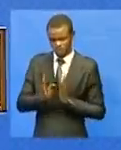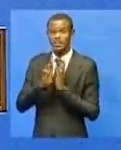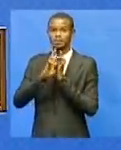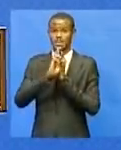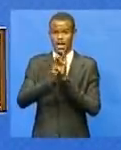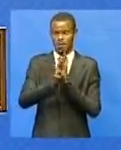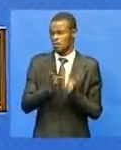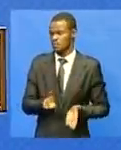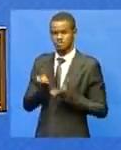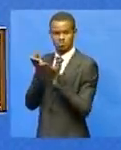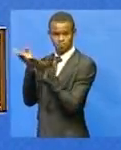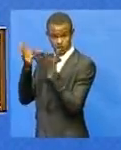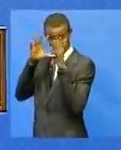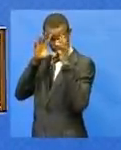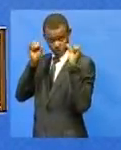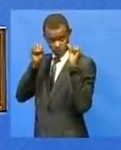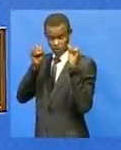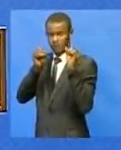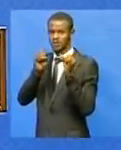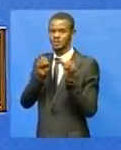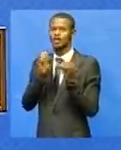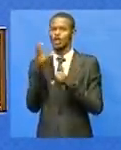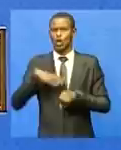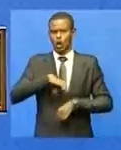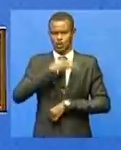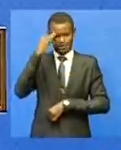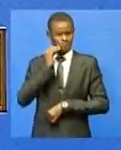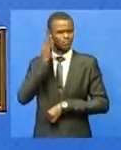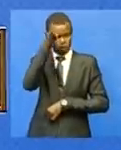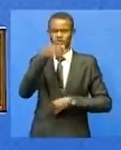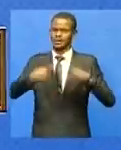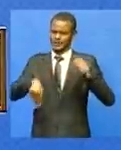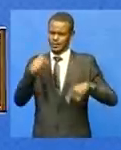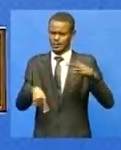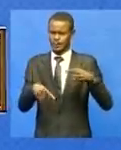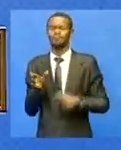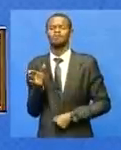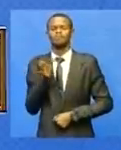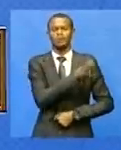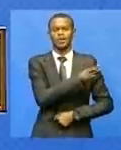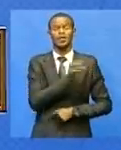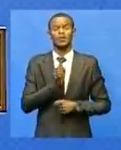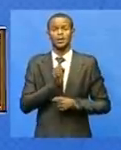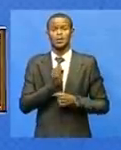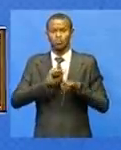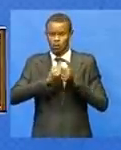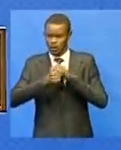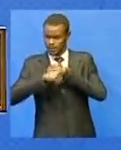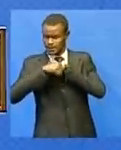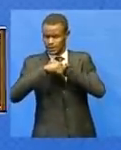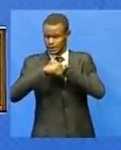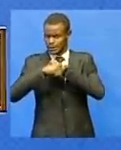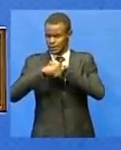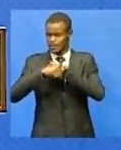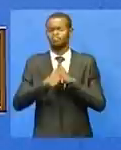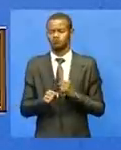ministres. Au chapitre sécuritaire, prenant la parole à son tour, la vice-ministre de la